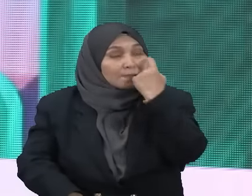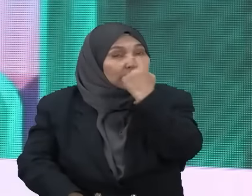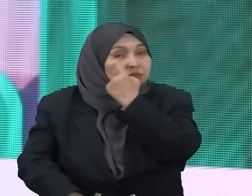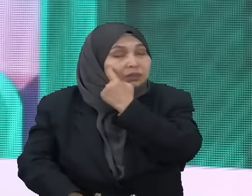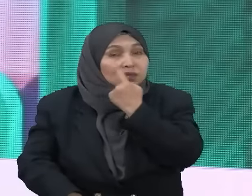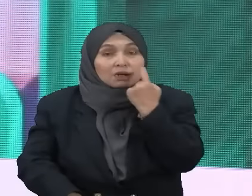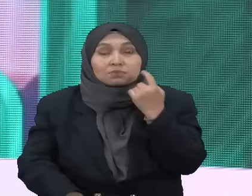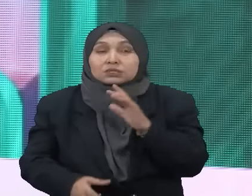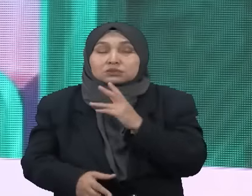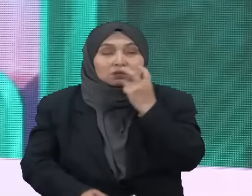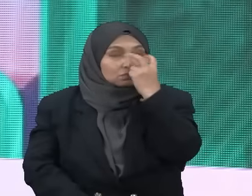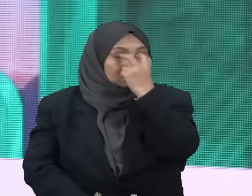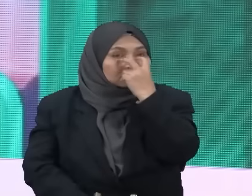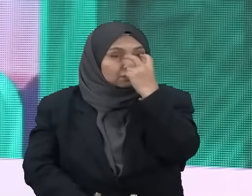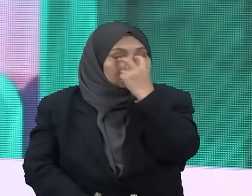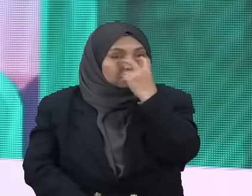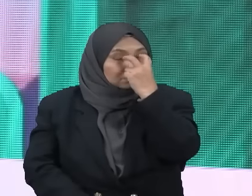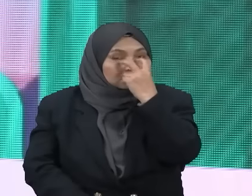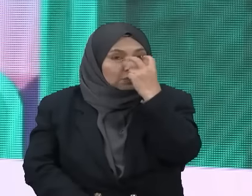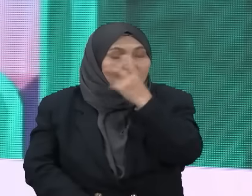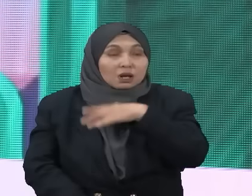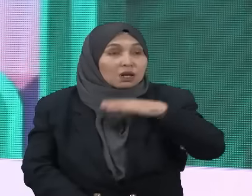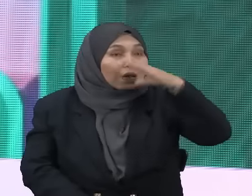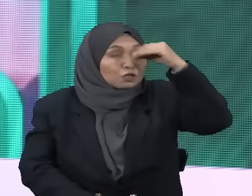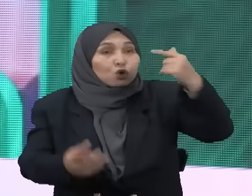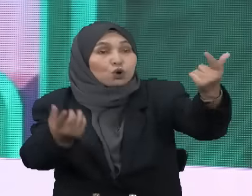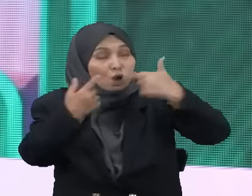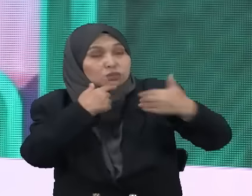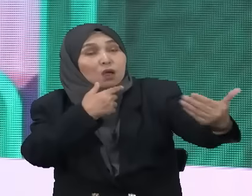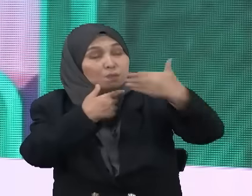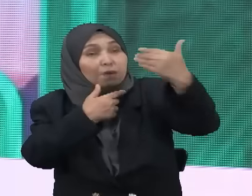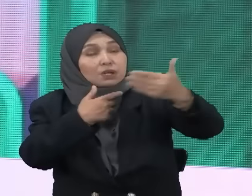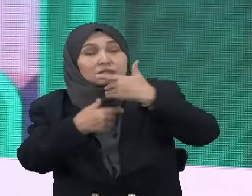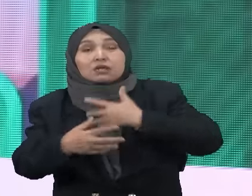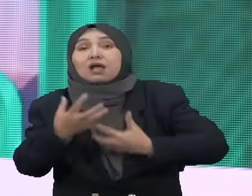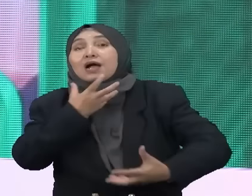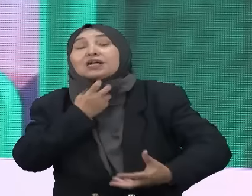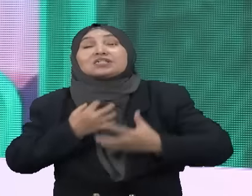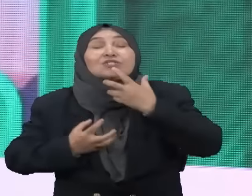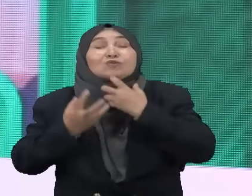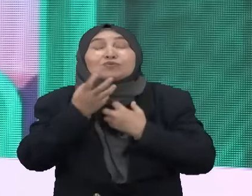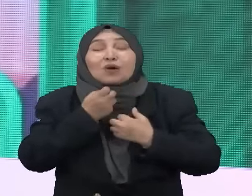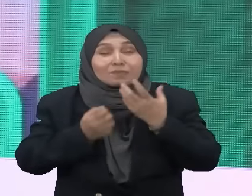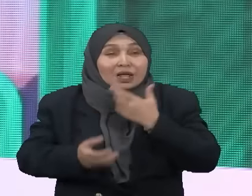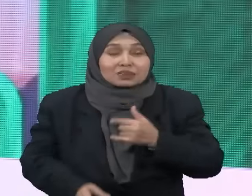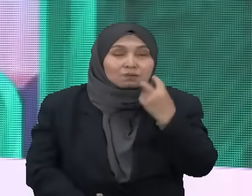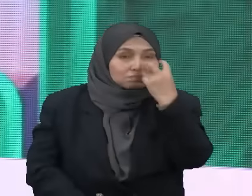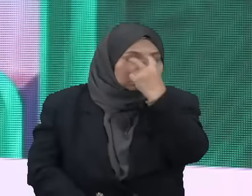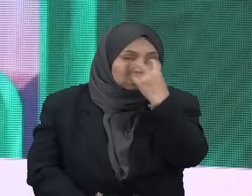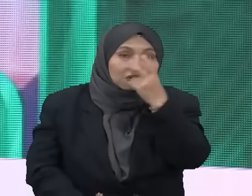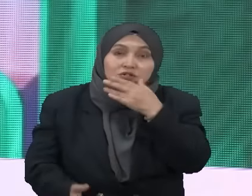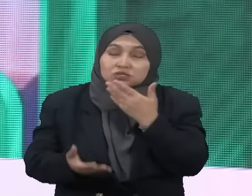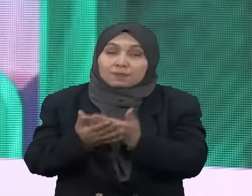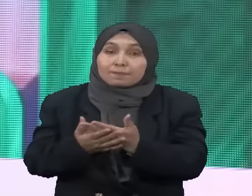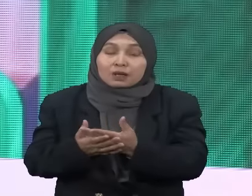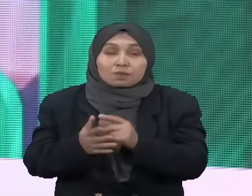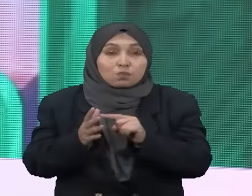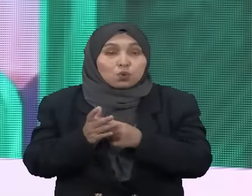menjadi buta, kan. Lelaki-lelaki yang datang tu, yang tengah lapar tu, kan, mata mereka menjadi buta sehingga mereka